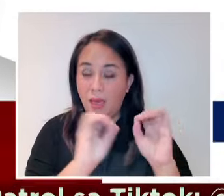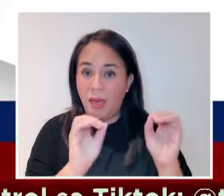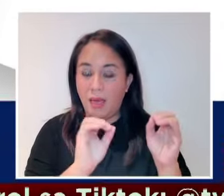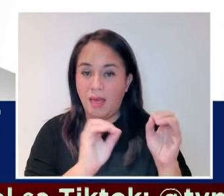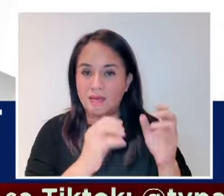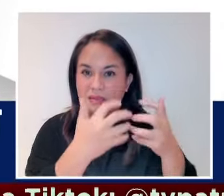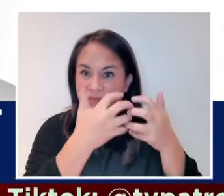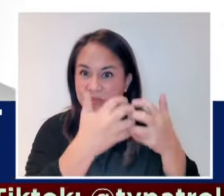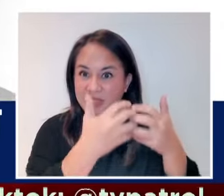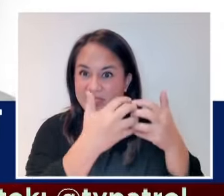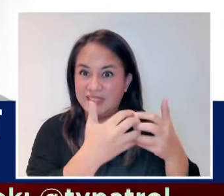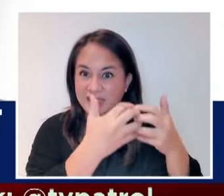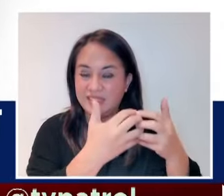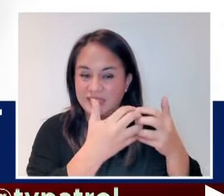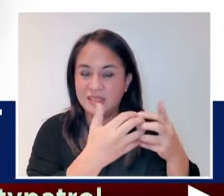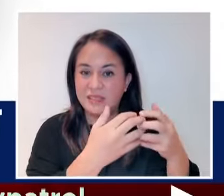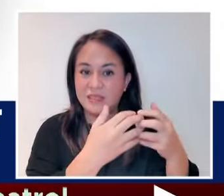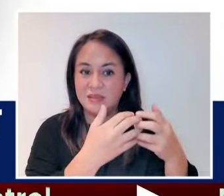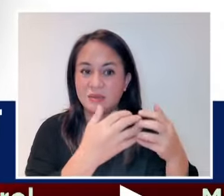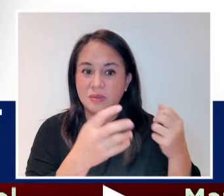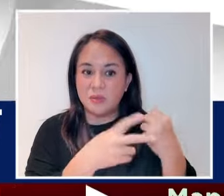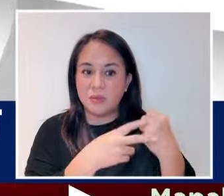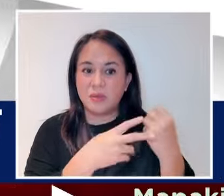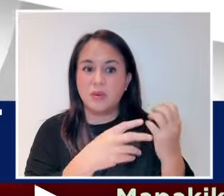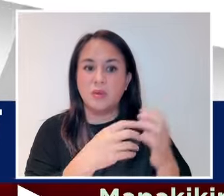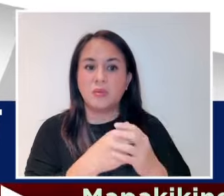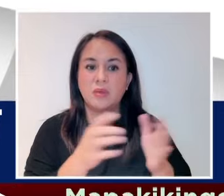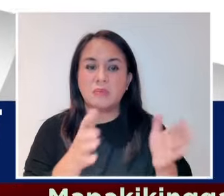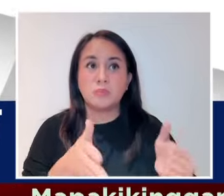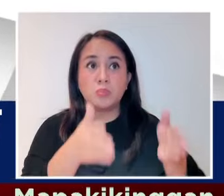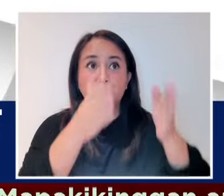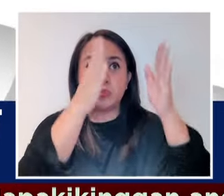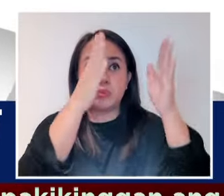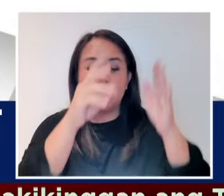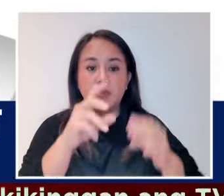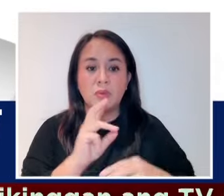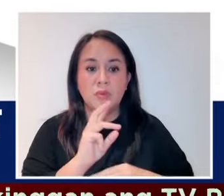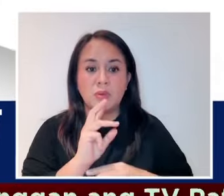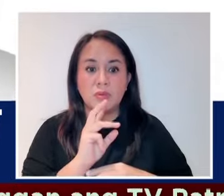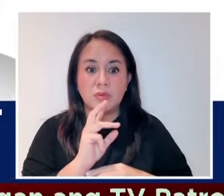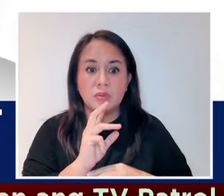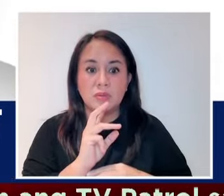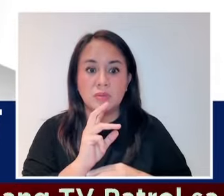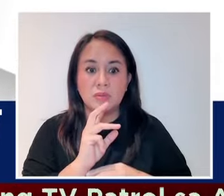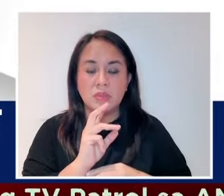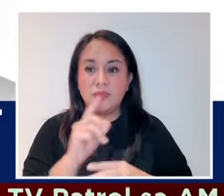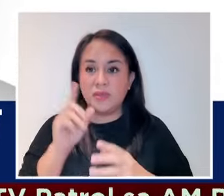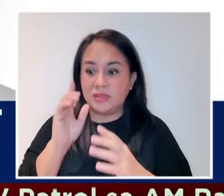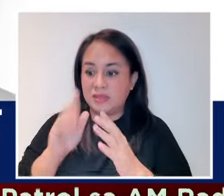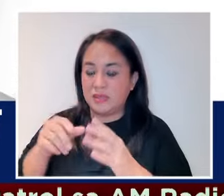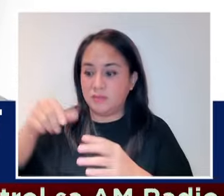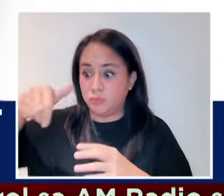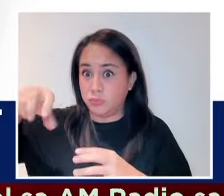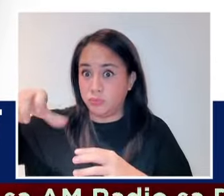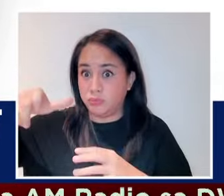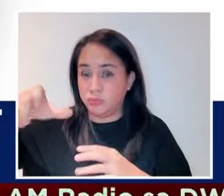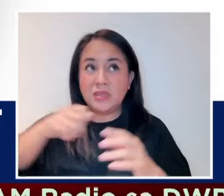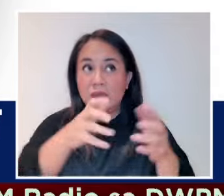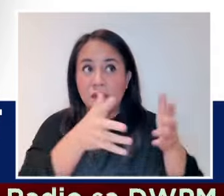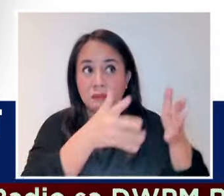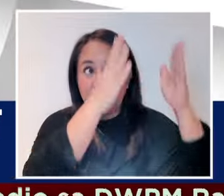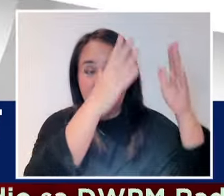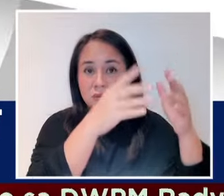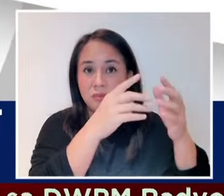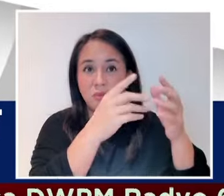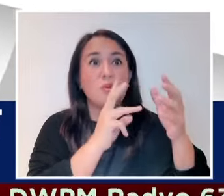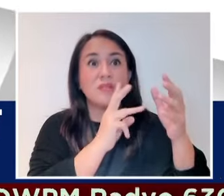intermediate na storage, okay. Like a water tank. It's a potable water. You can drink it. You